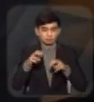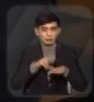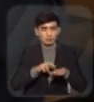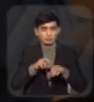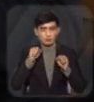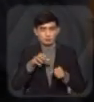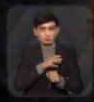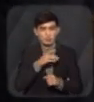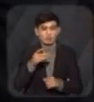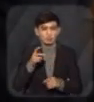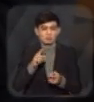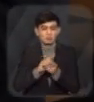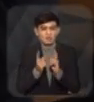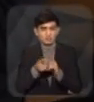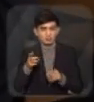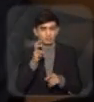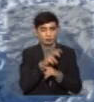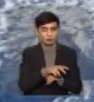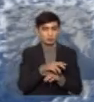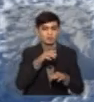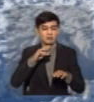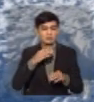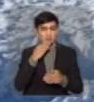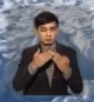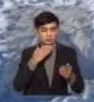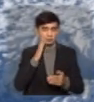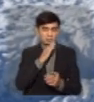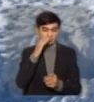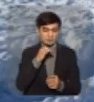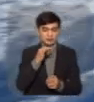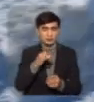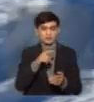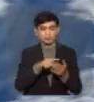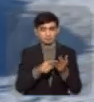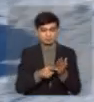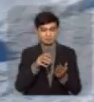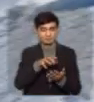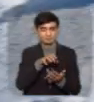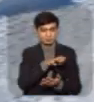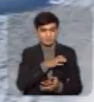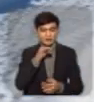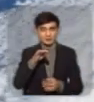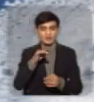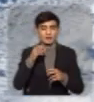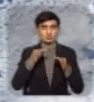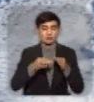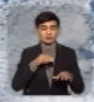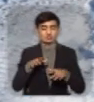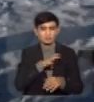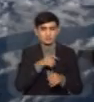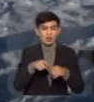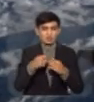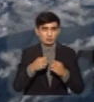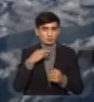полицейские допрашивали родных и снимали отпечатки их пальцев. Кроме того, по мнению адвоката, досудебное расследование прошло с массой нарушений